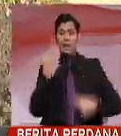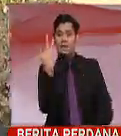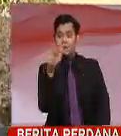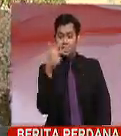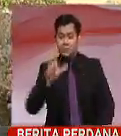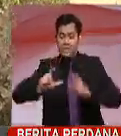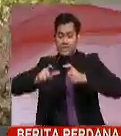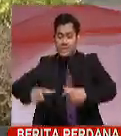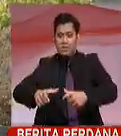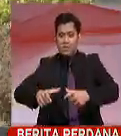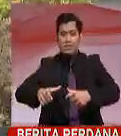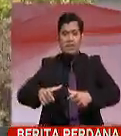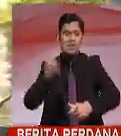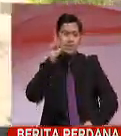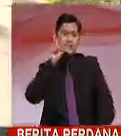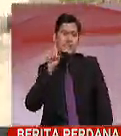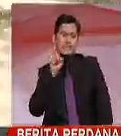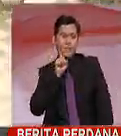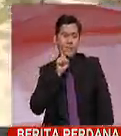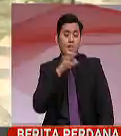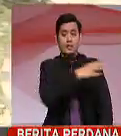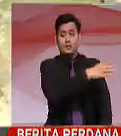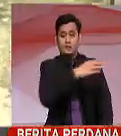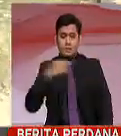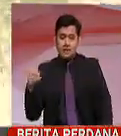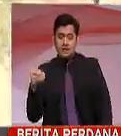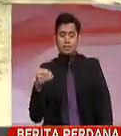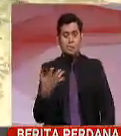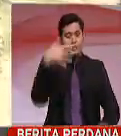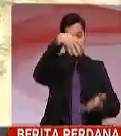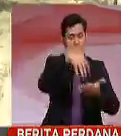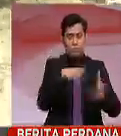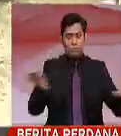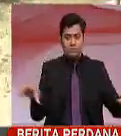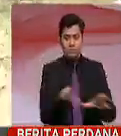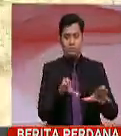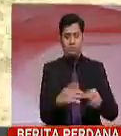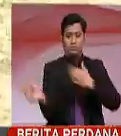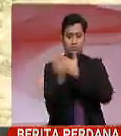hujan maka mengarahkan hukuman penjara dijalankan serentak Bermuda hari ini